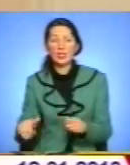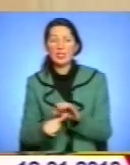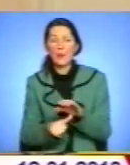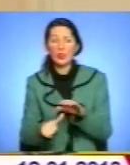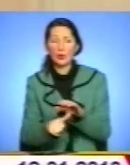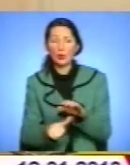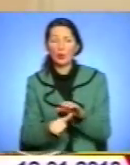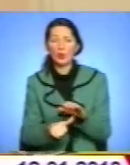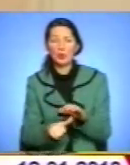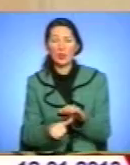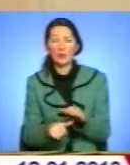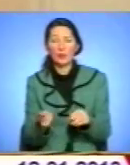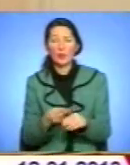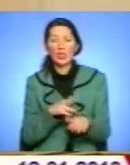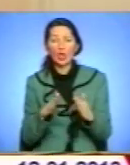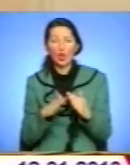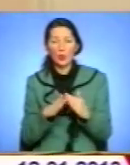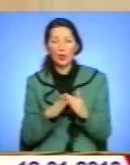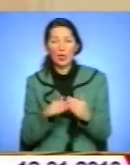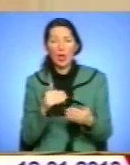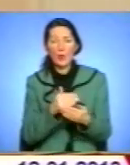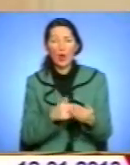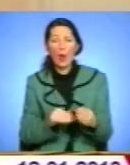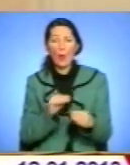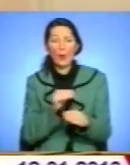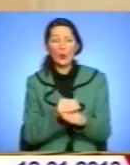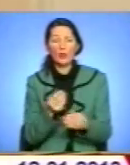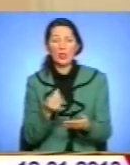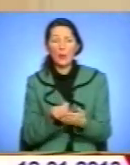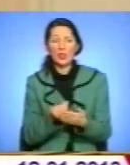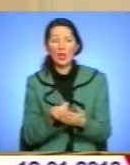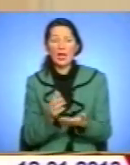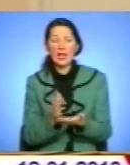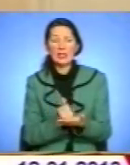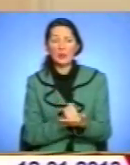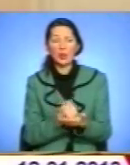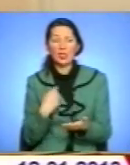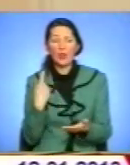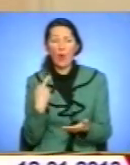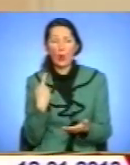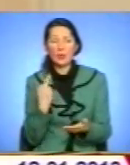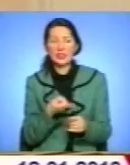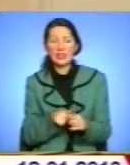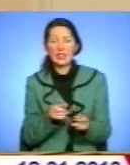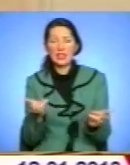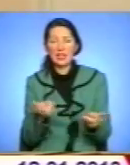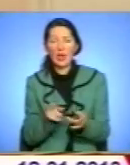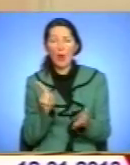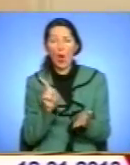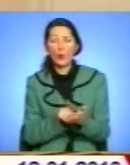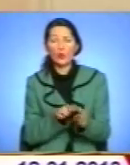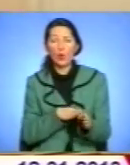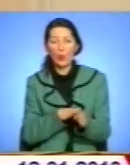безпритульності, бездоглядності, значить, програми поповнення матеріальних запасів області, які треба обов'язково поповнити,